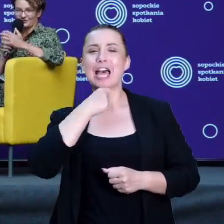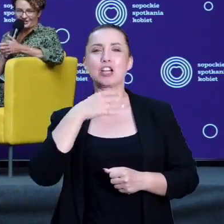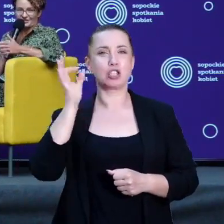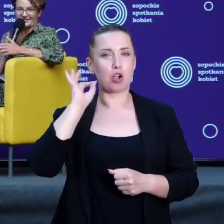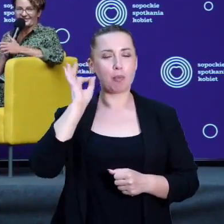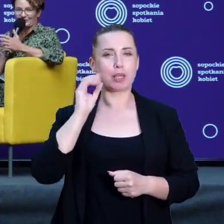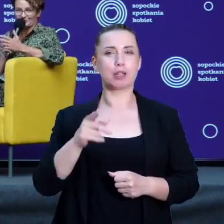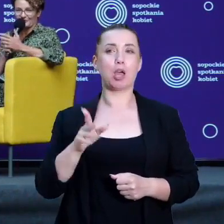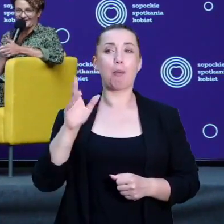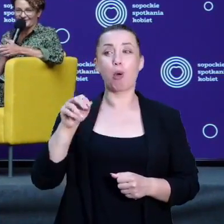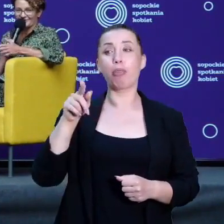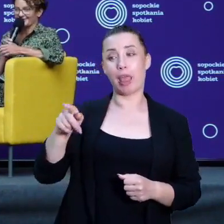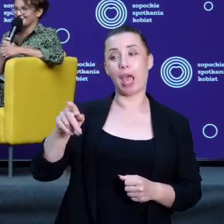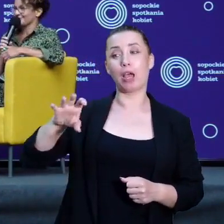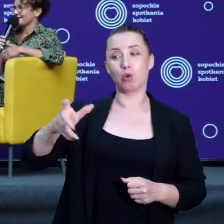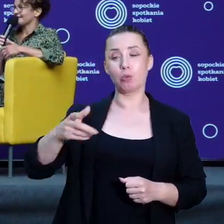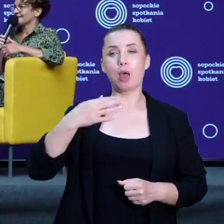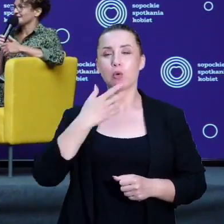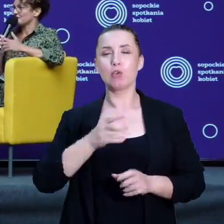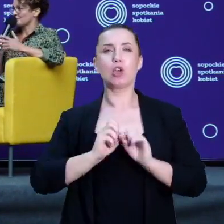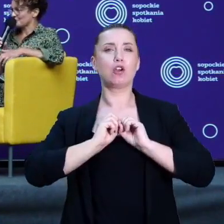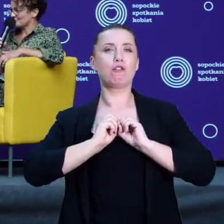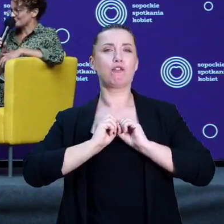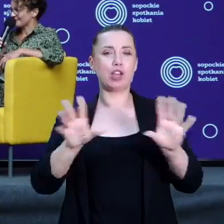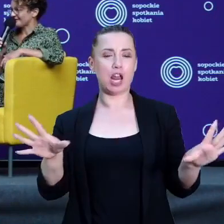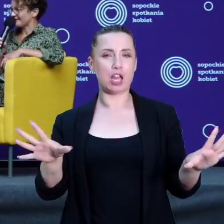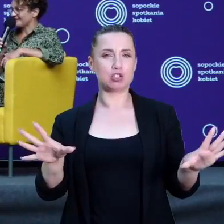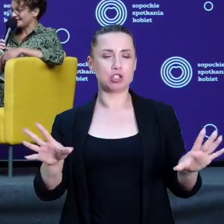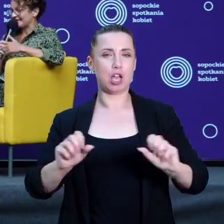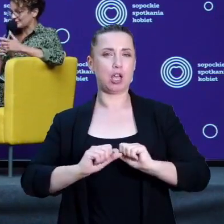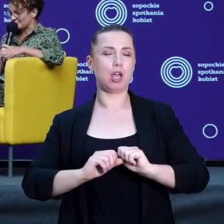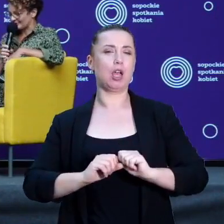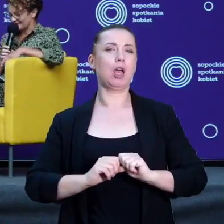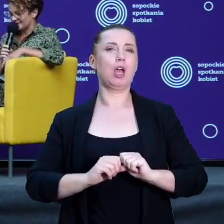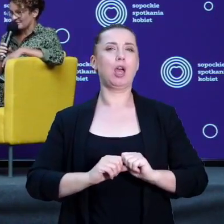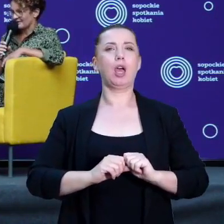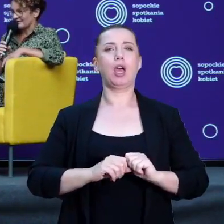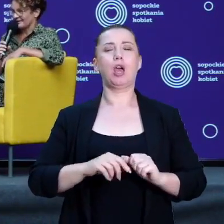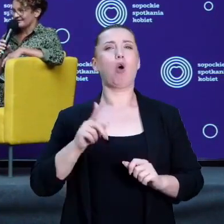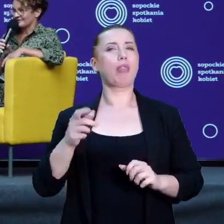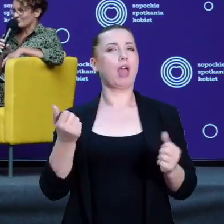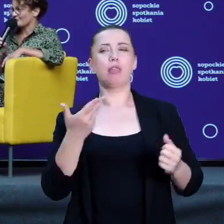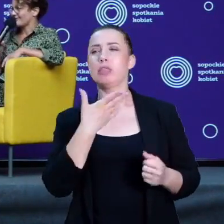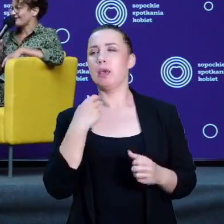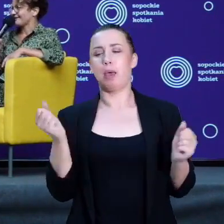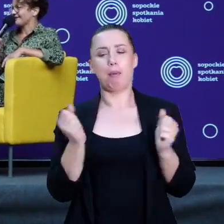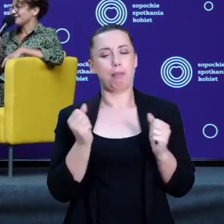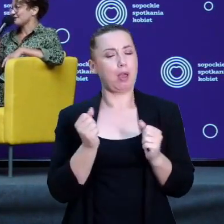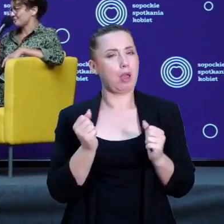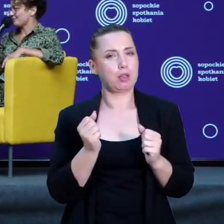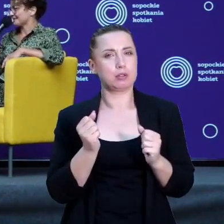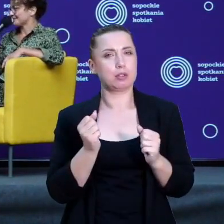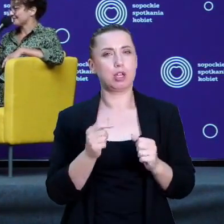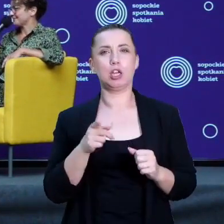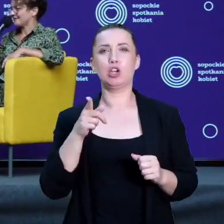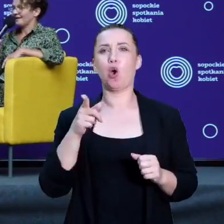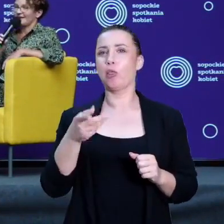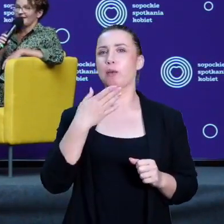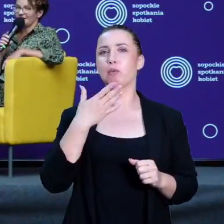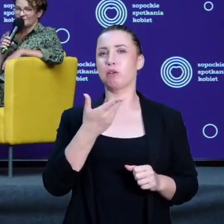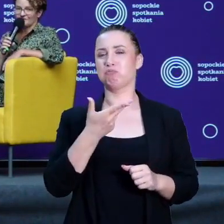mówią szczerze i otwarcie, które nie boją się i dla których nie ma słowa nie